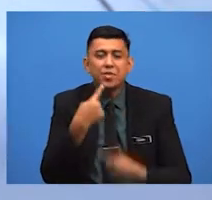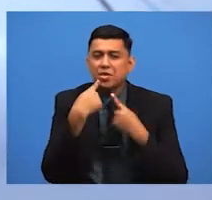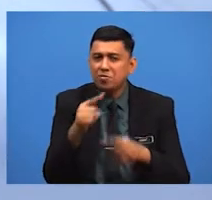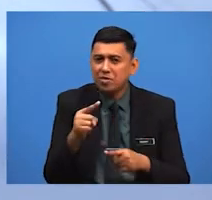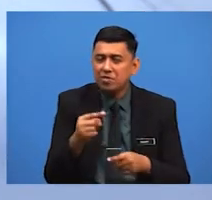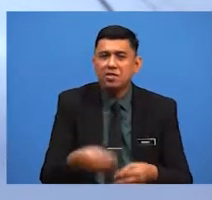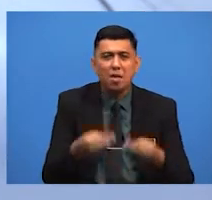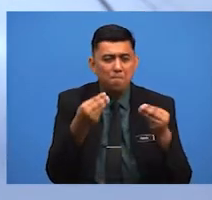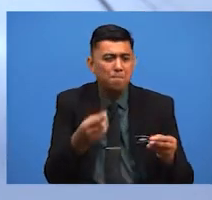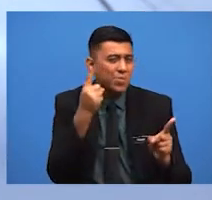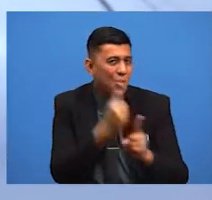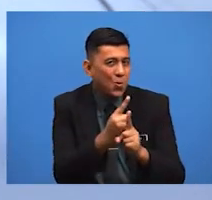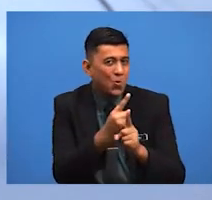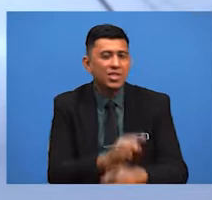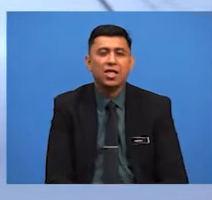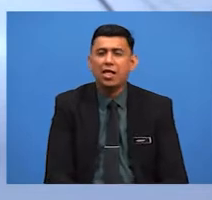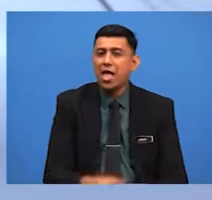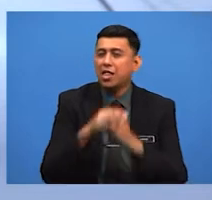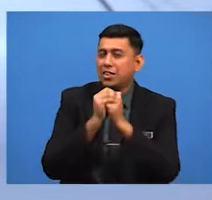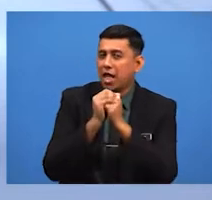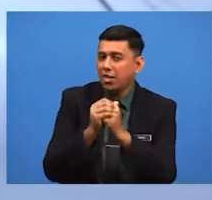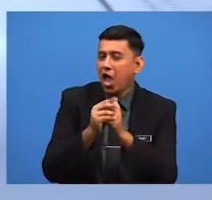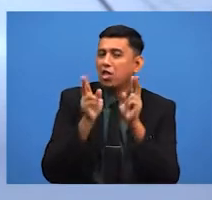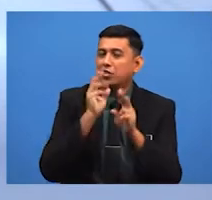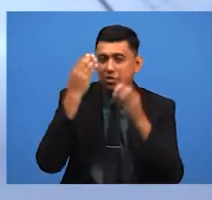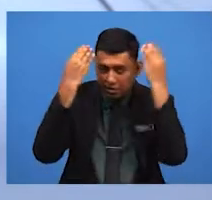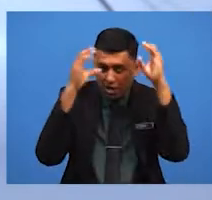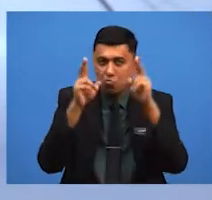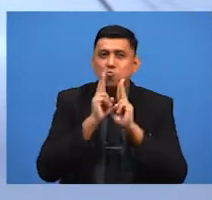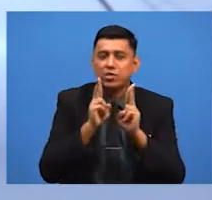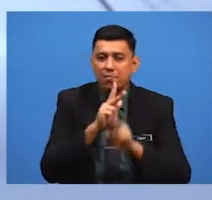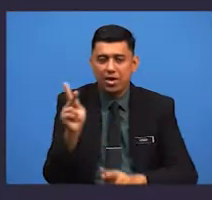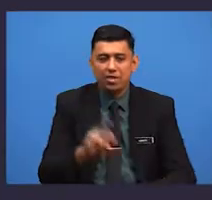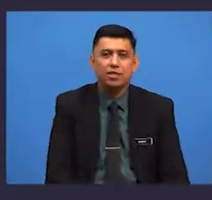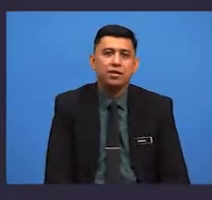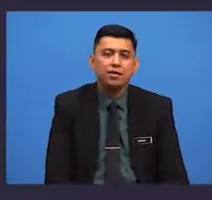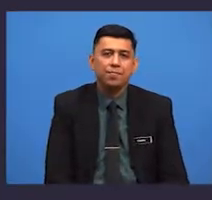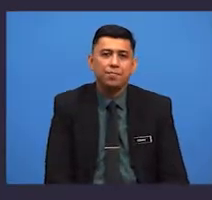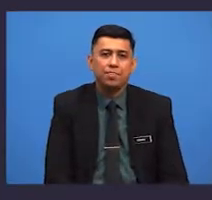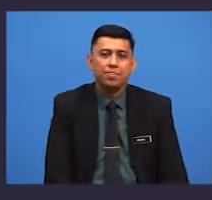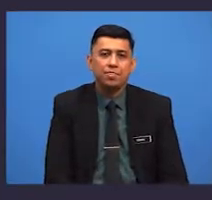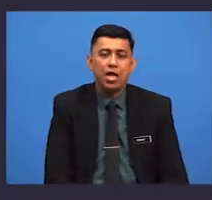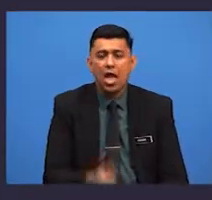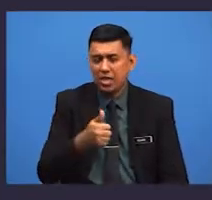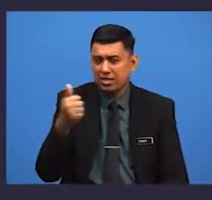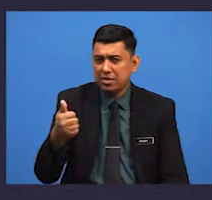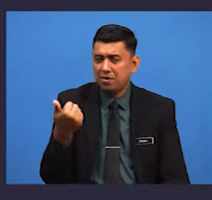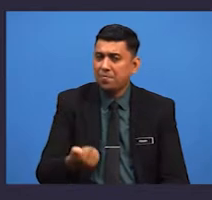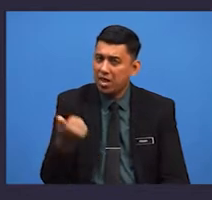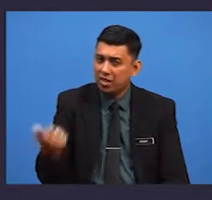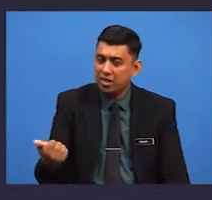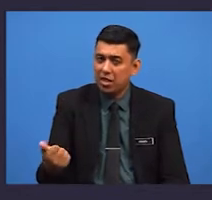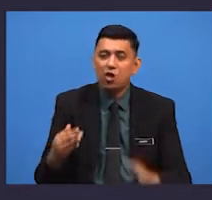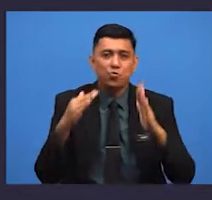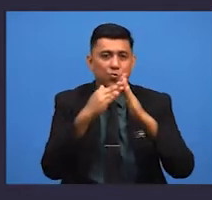Ya, jawapan yang diberi adalah betul. Tahniah cikgu ucapkan. Antara peralatan